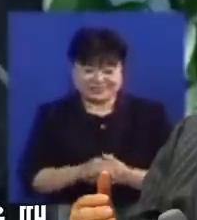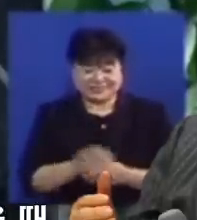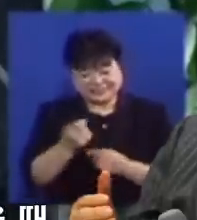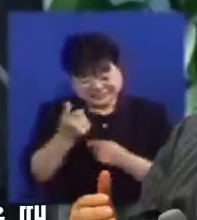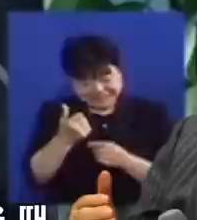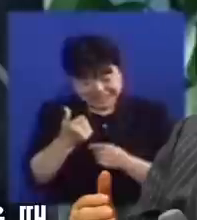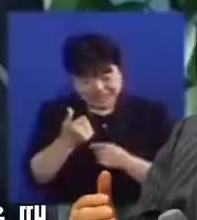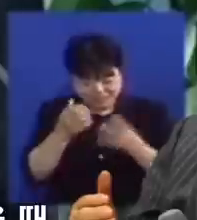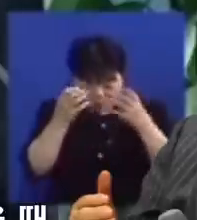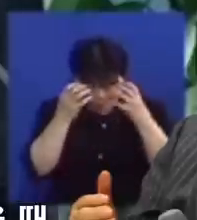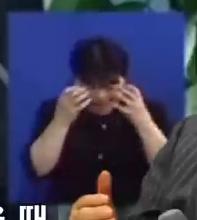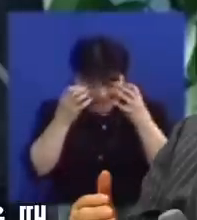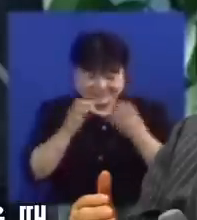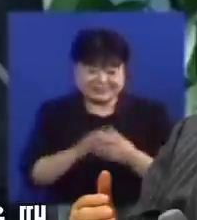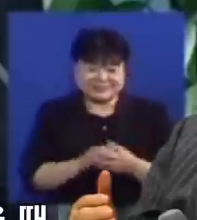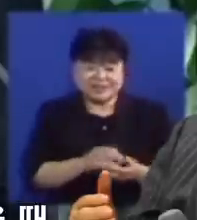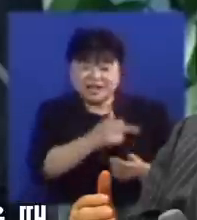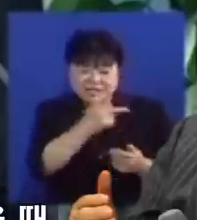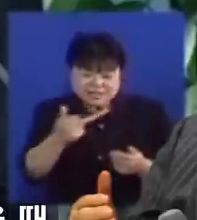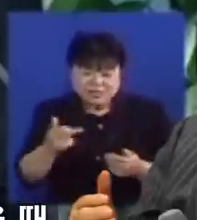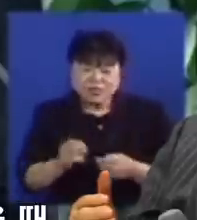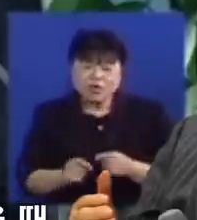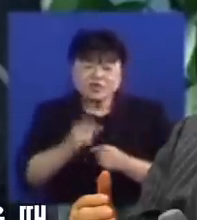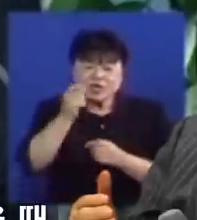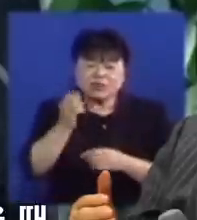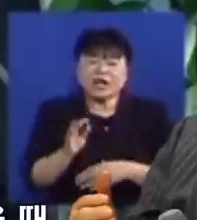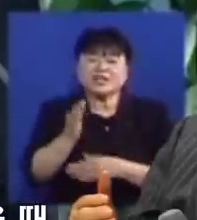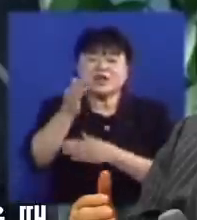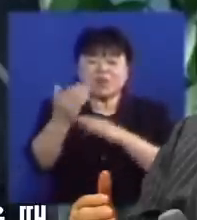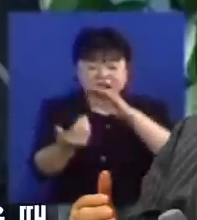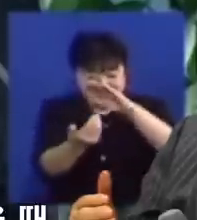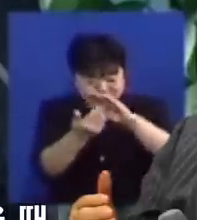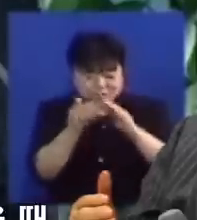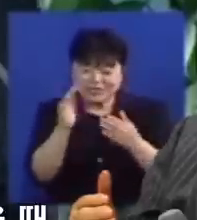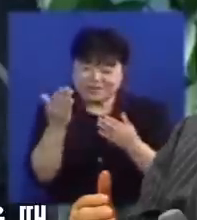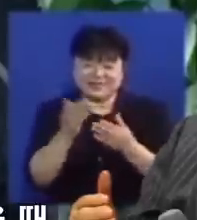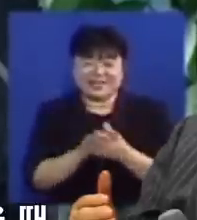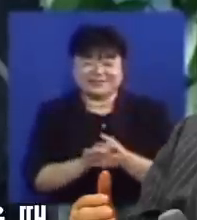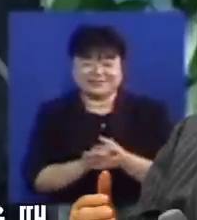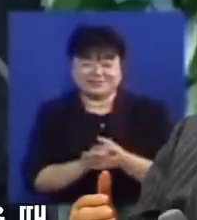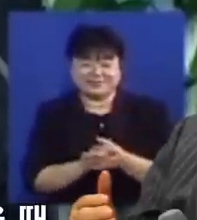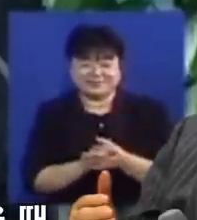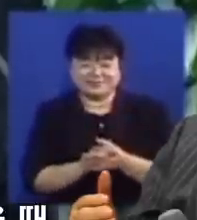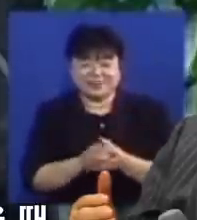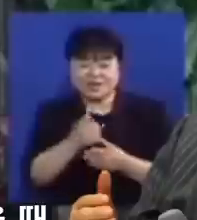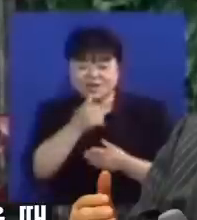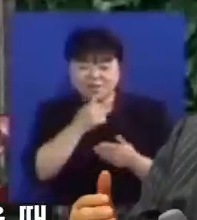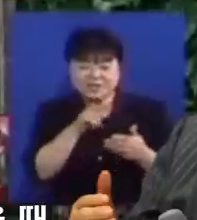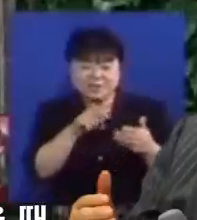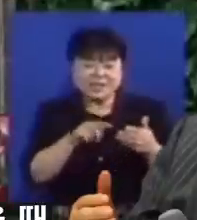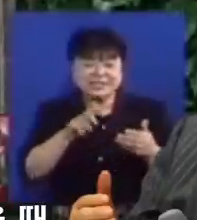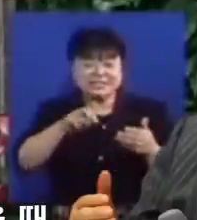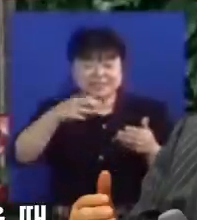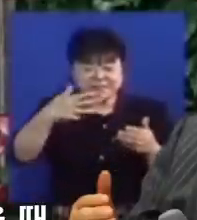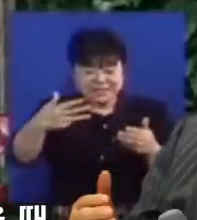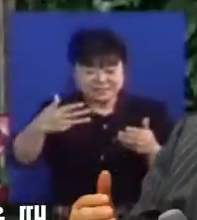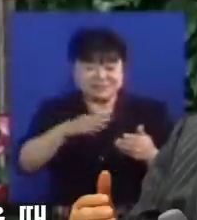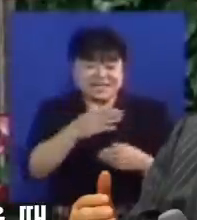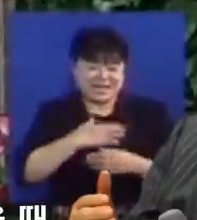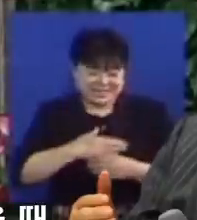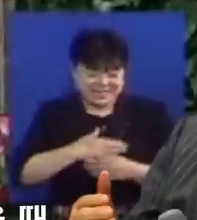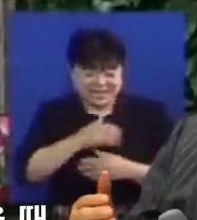작은 고난이 크고 영원한 영광을 이루게 되는 것입니다. 로마서 8장 28절에 우리가